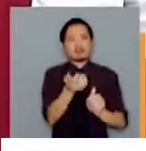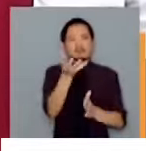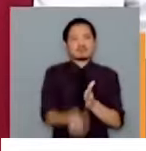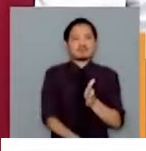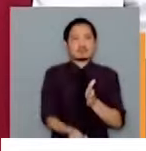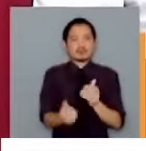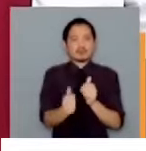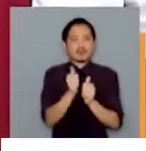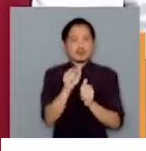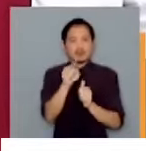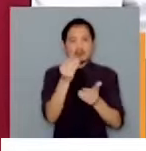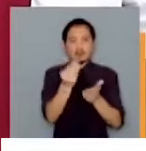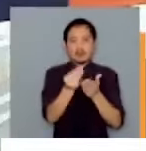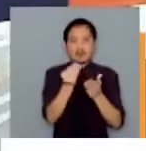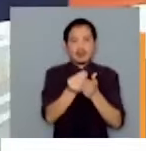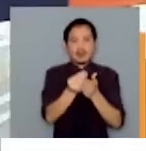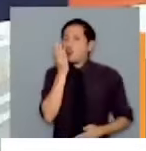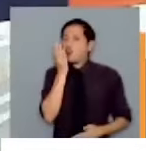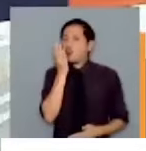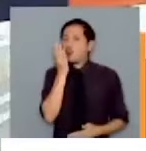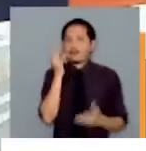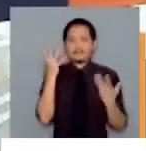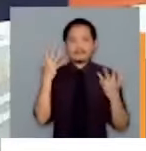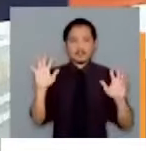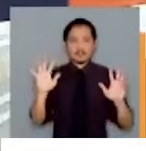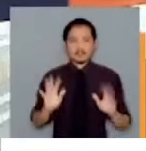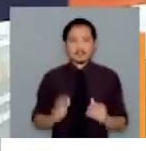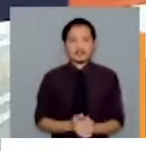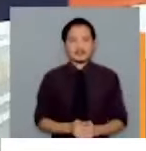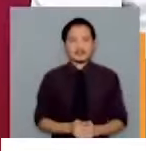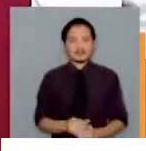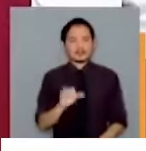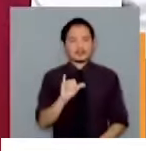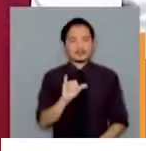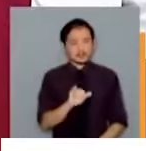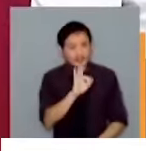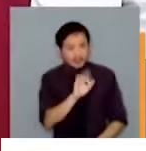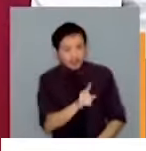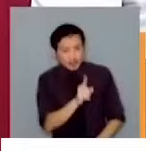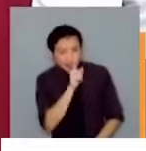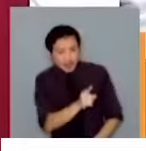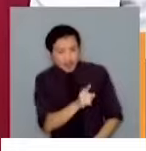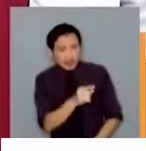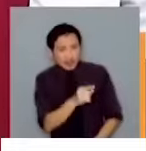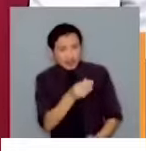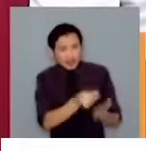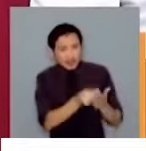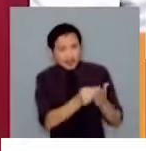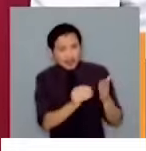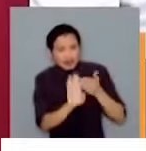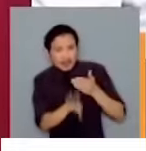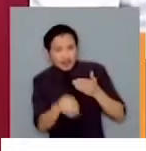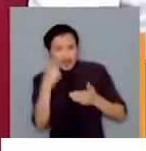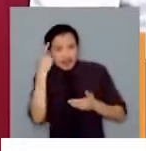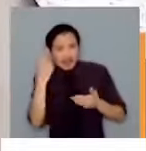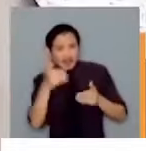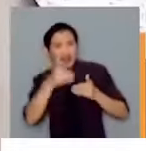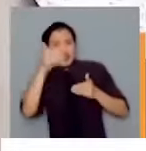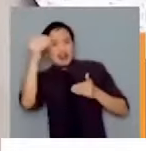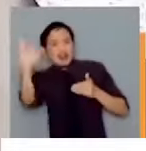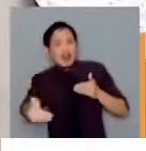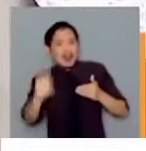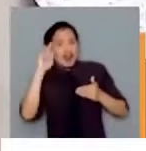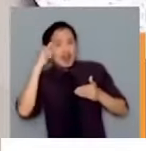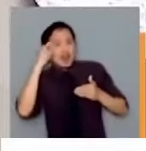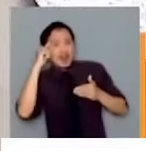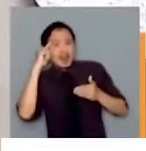tao. Especially minsan, di ba, sir, may parang, kunyari, pag, uy, totoo nga, nabalik yung pera mo, yung susunod mo, lalakihan mo na investment, doon na sila mawawala. Ayun,